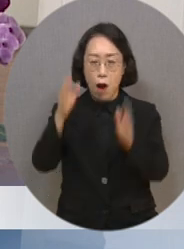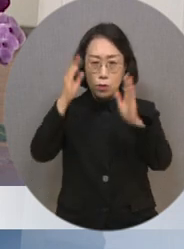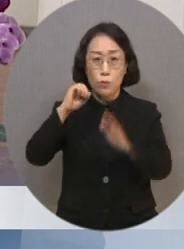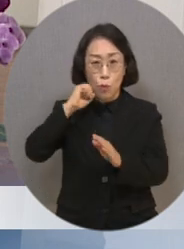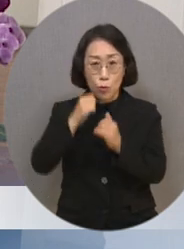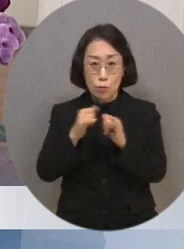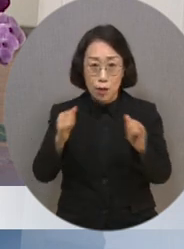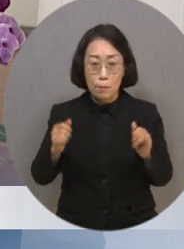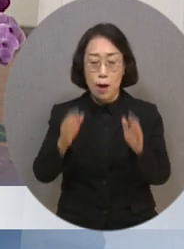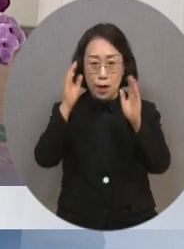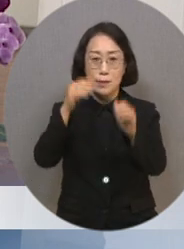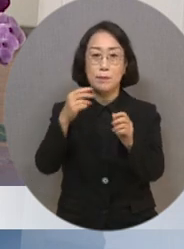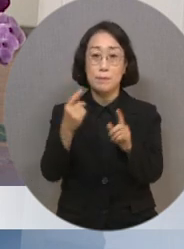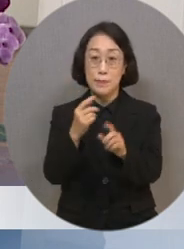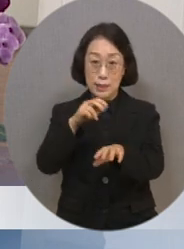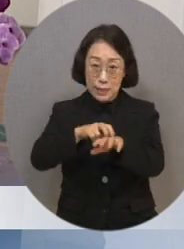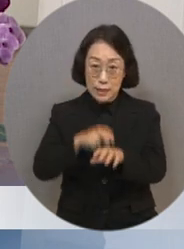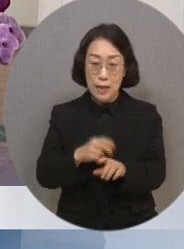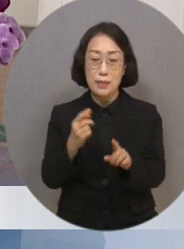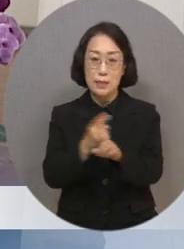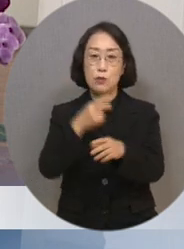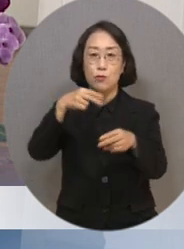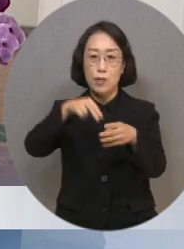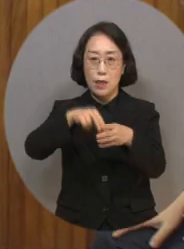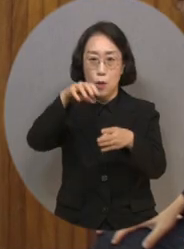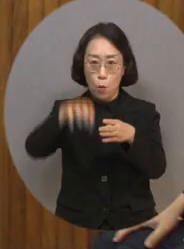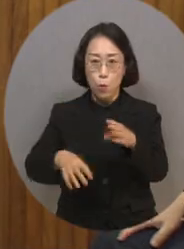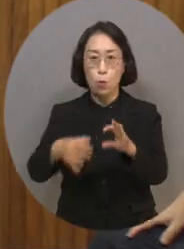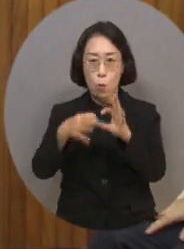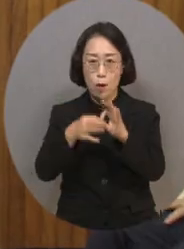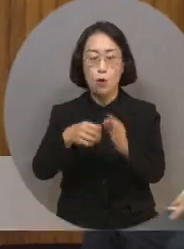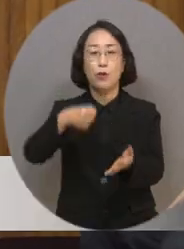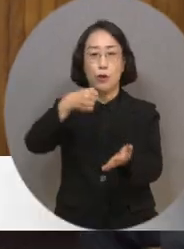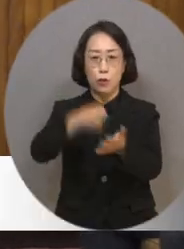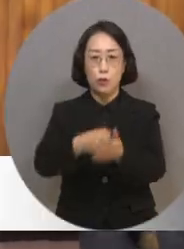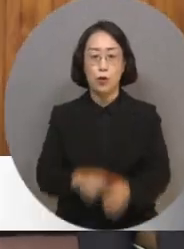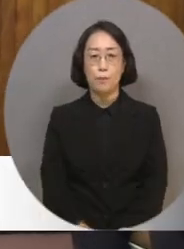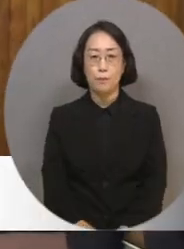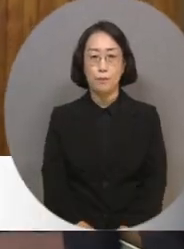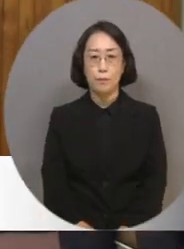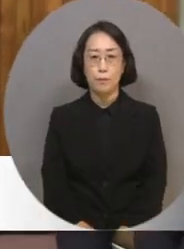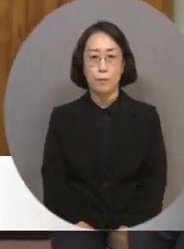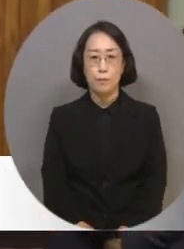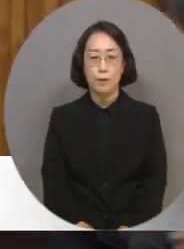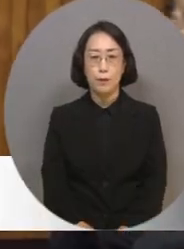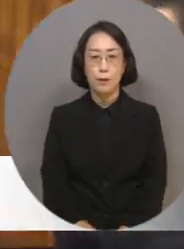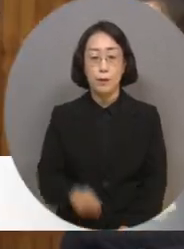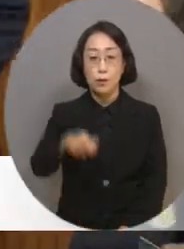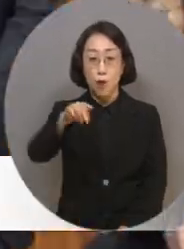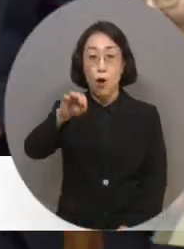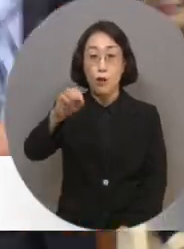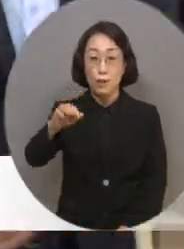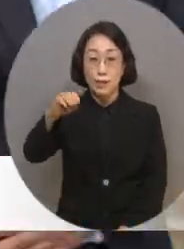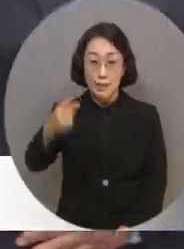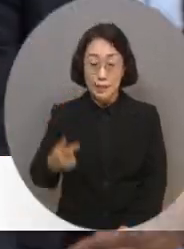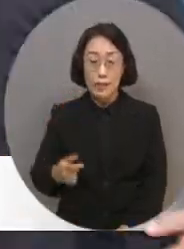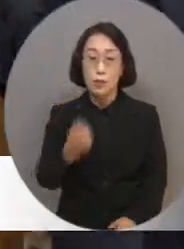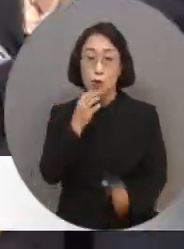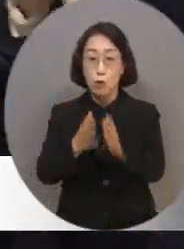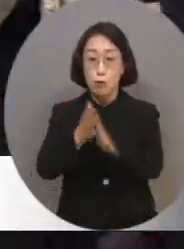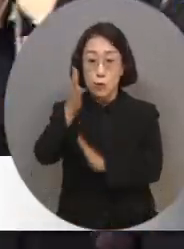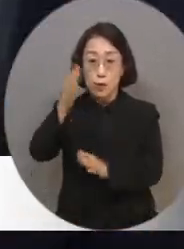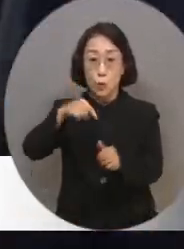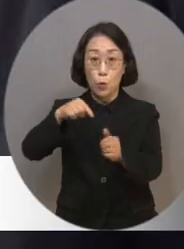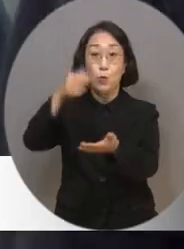학습진단 치유센터 기본 계획이었습니다 제 23대 정근식 서울특별시 교육감이 지난